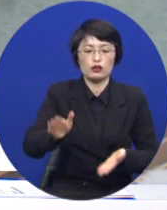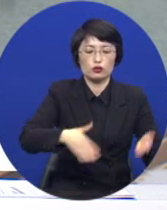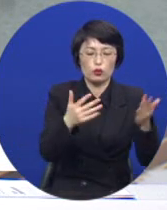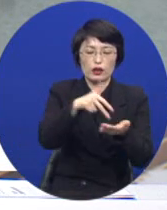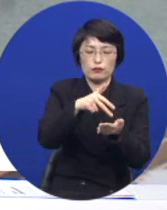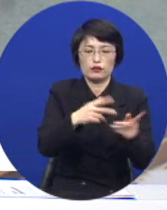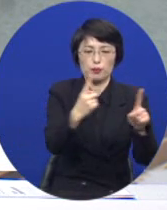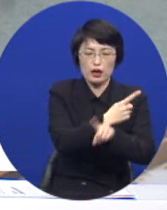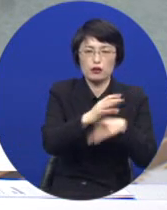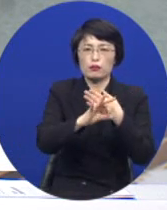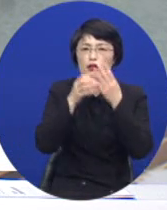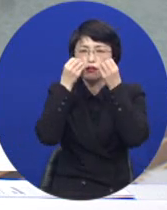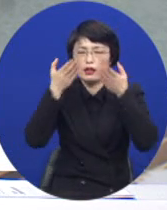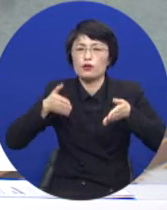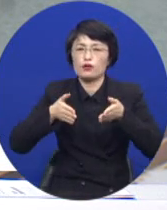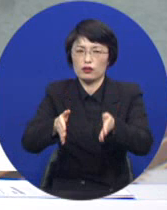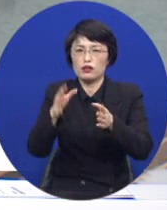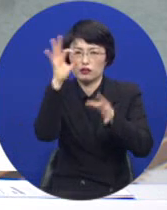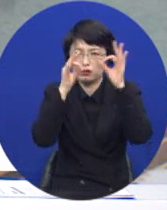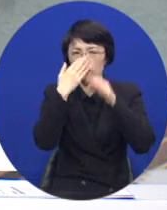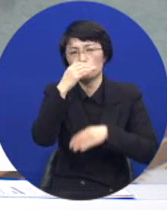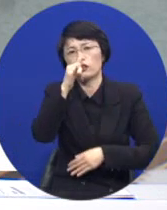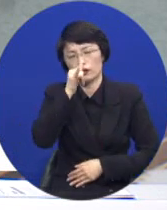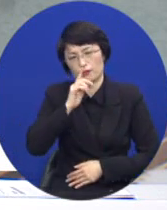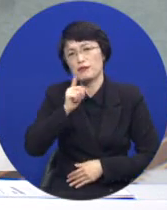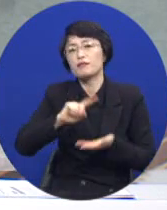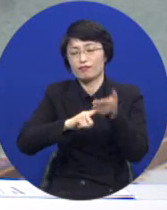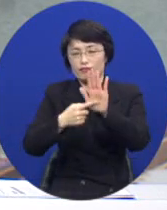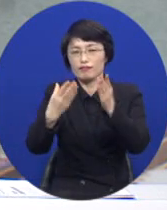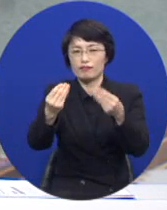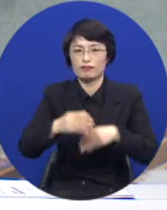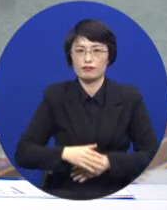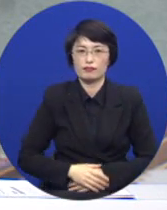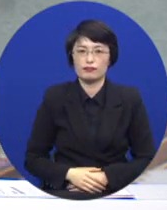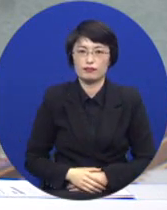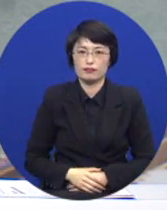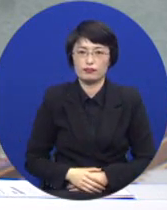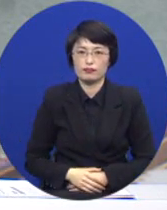3회 길을 찾을 수 있다고 밝혔습니다 조인호 기자 입니다